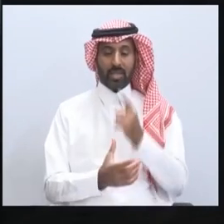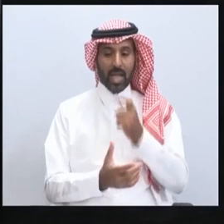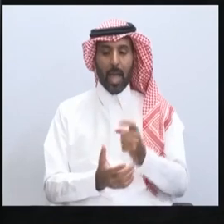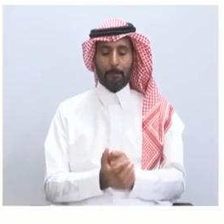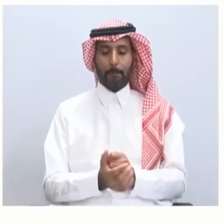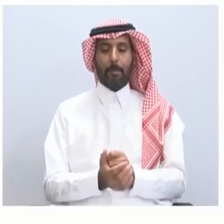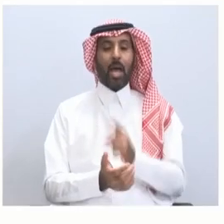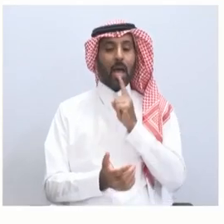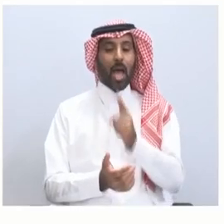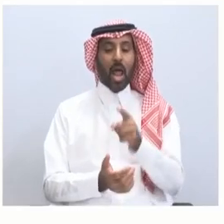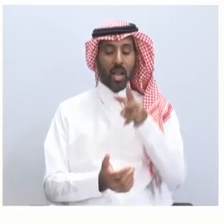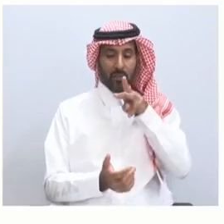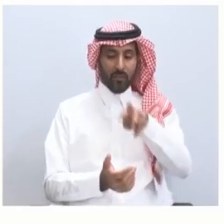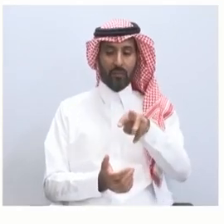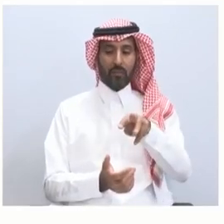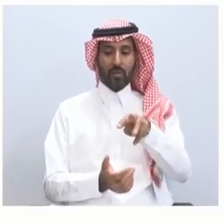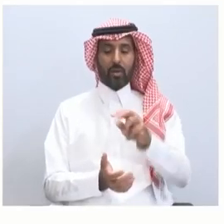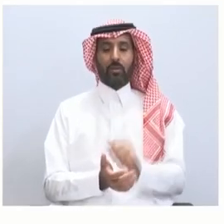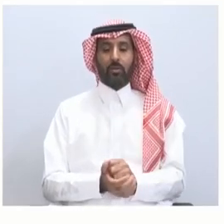عام 1